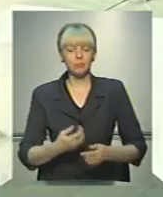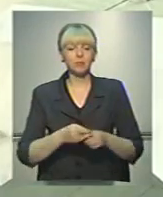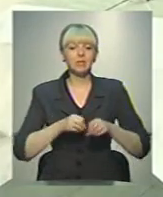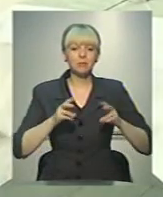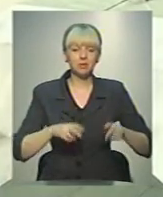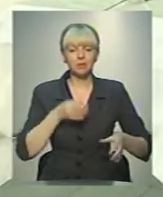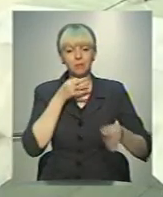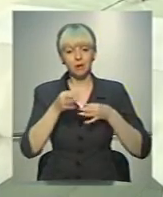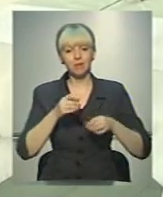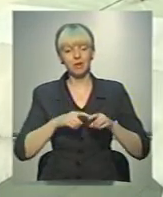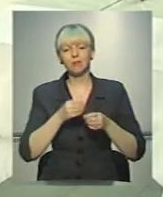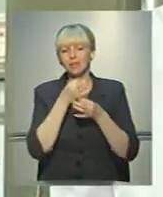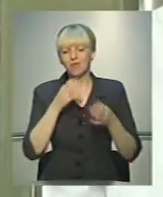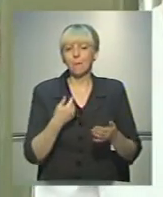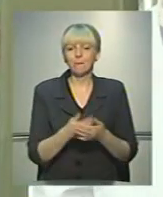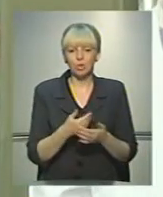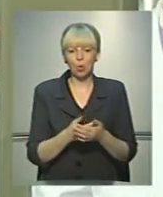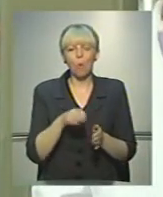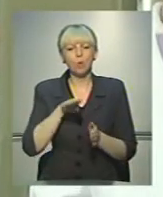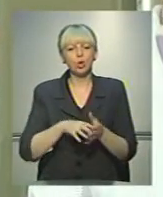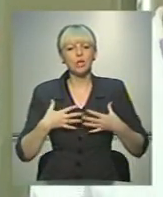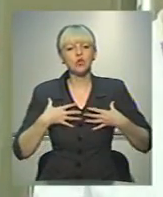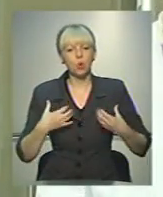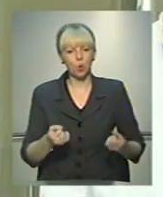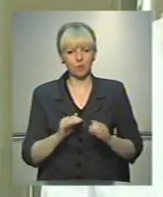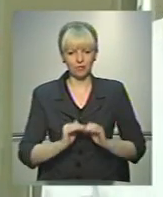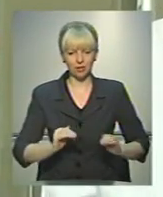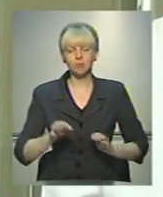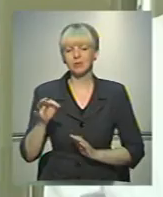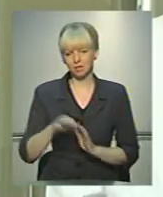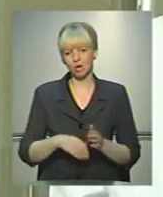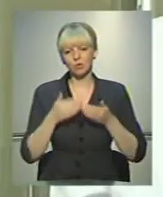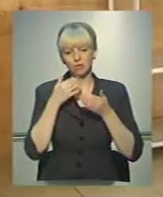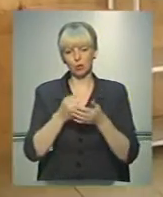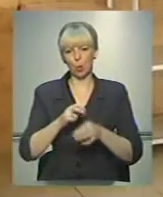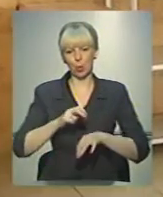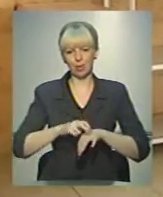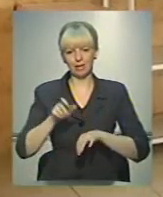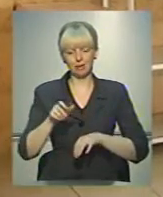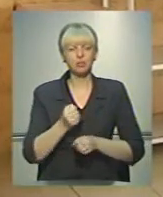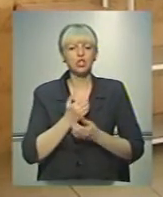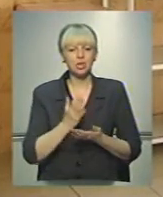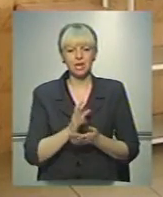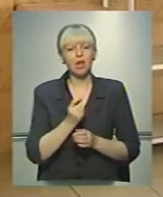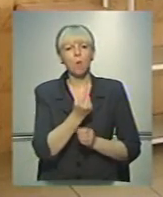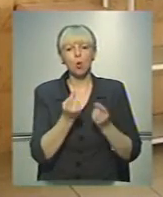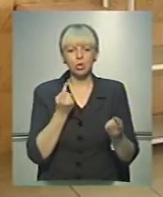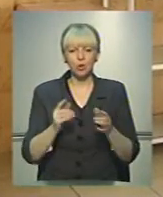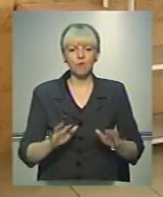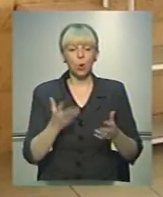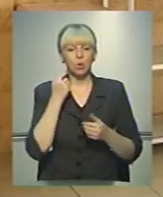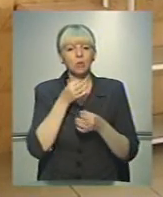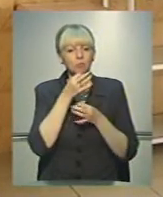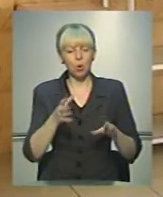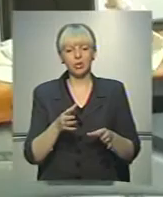фахівці радять рідним при будь-яких підозрах погіршення здоров'я у дітей відразу ж звертатись до лікаря. На жаль, є непоодинокі випадки, коли